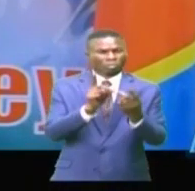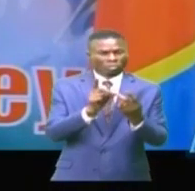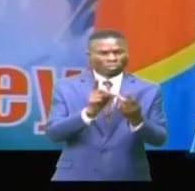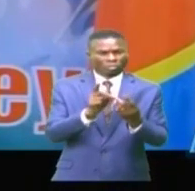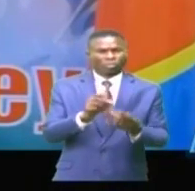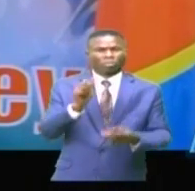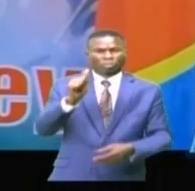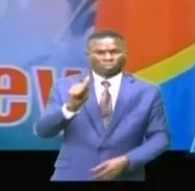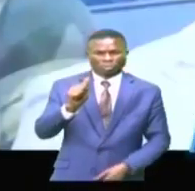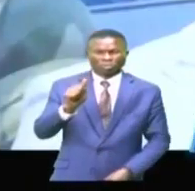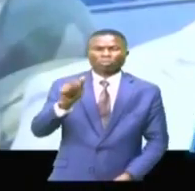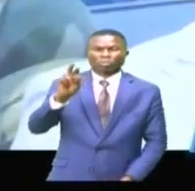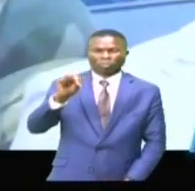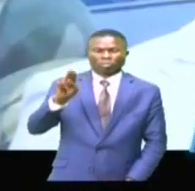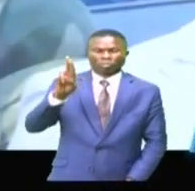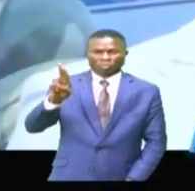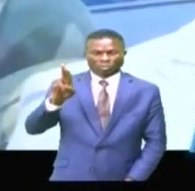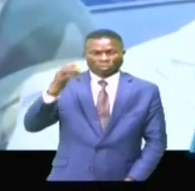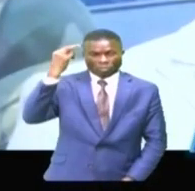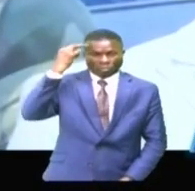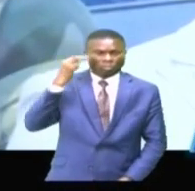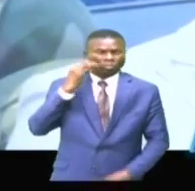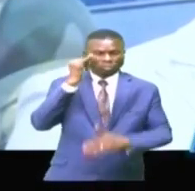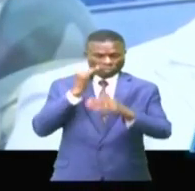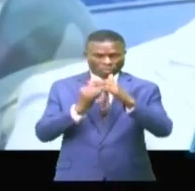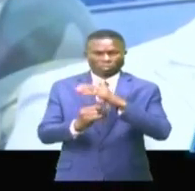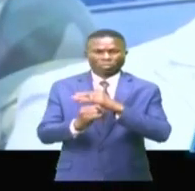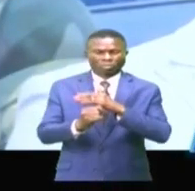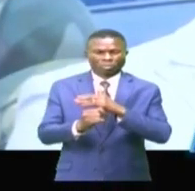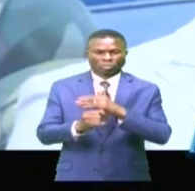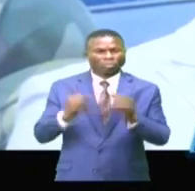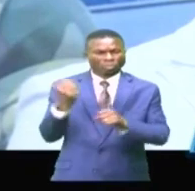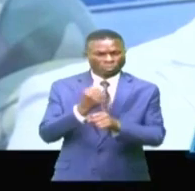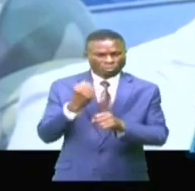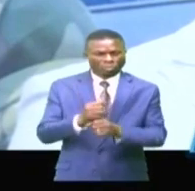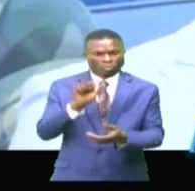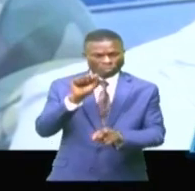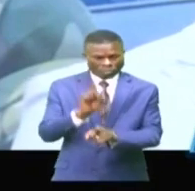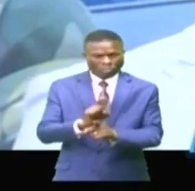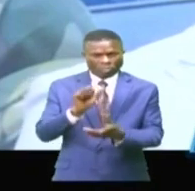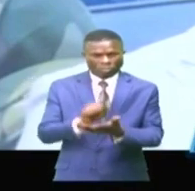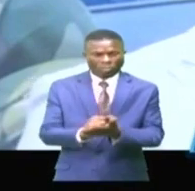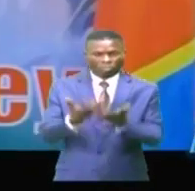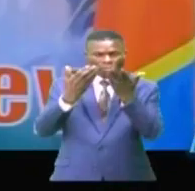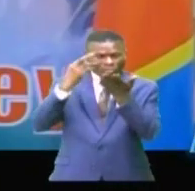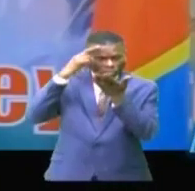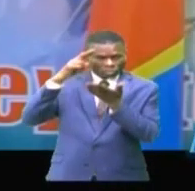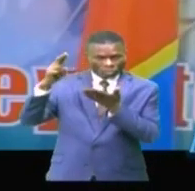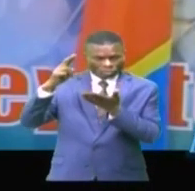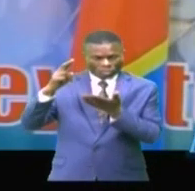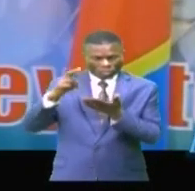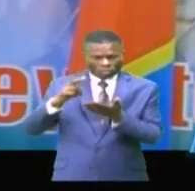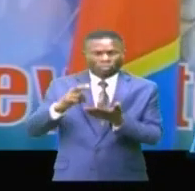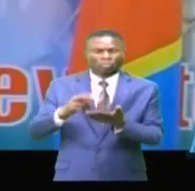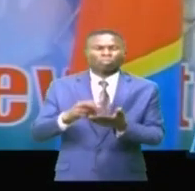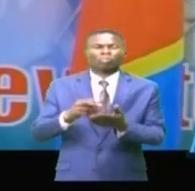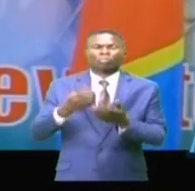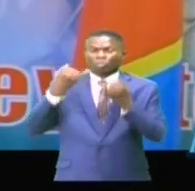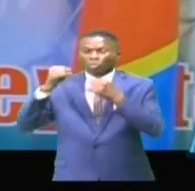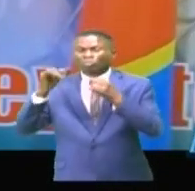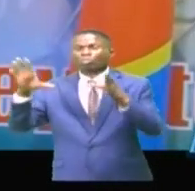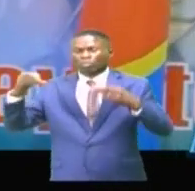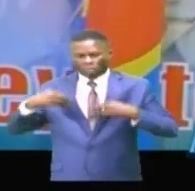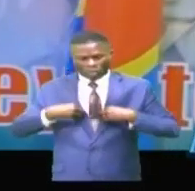NR où les ministères de l'Intérieur pour c'est justement ça le travail que nous avons appris à l'effacer confronter les sources et donc aujourd'hui